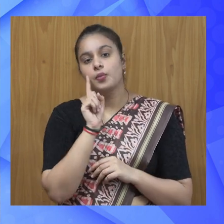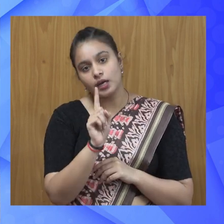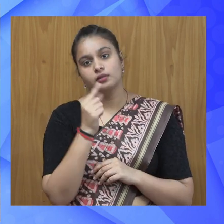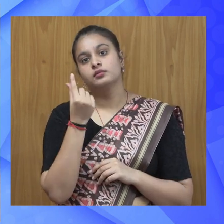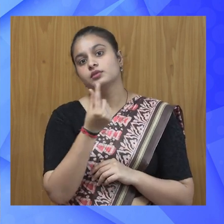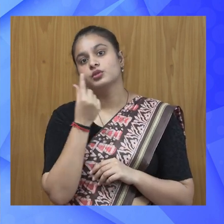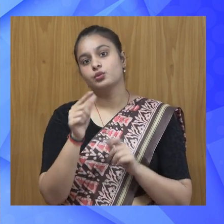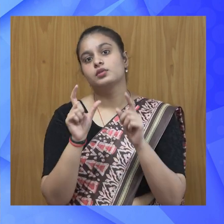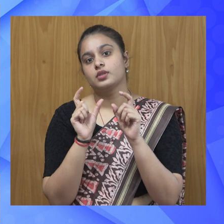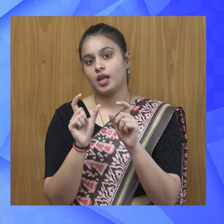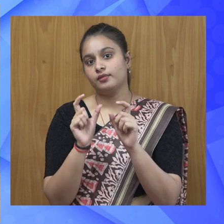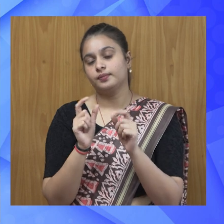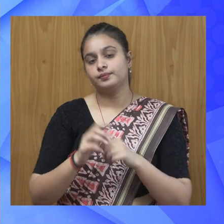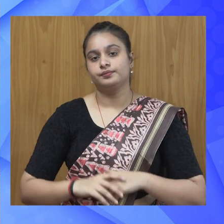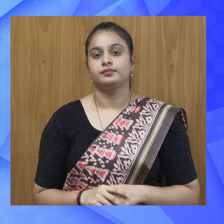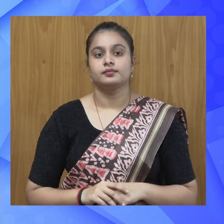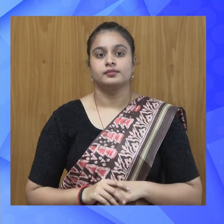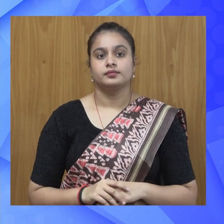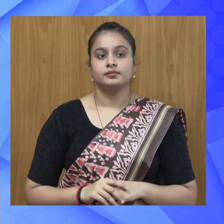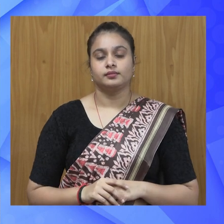से यूज करने की जरूरत.